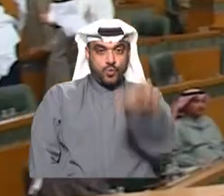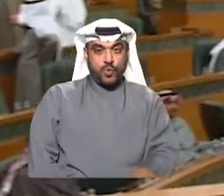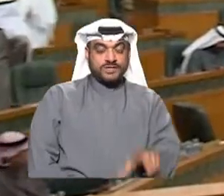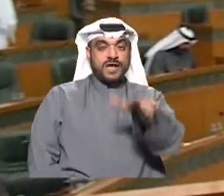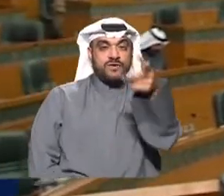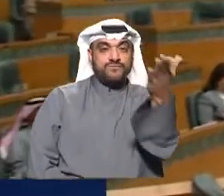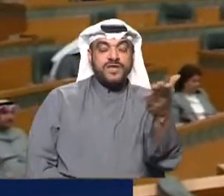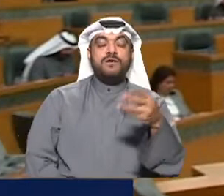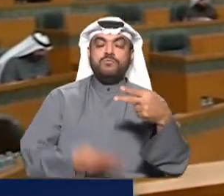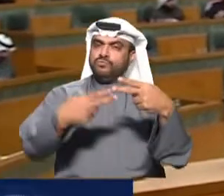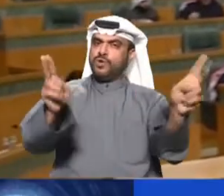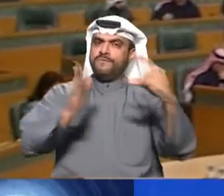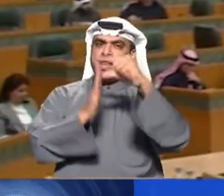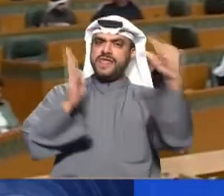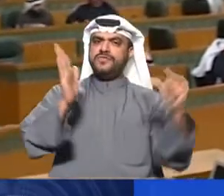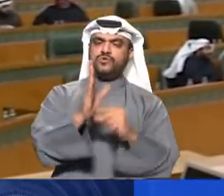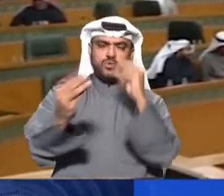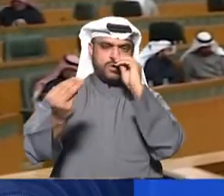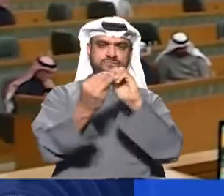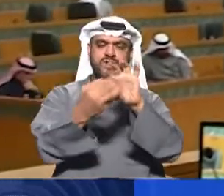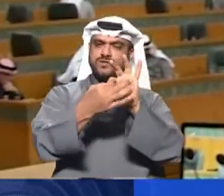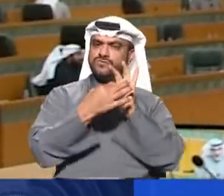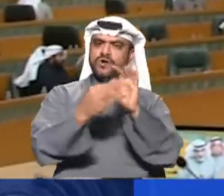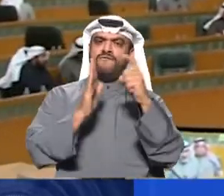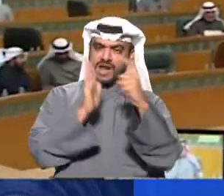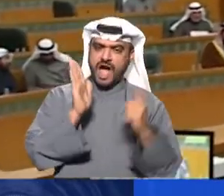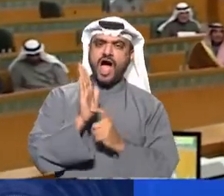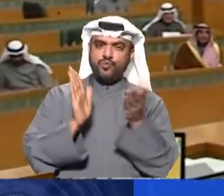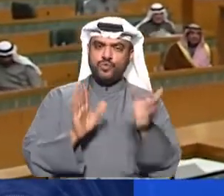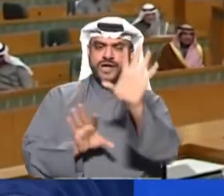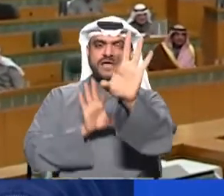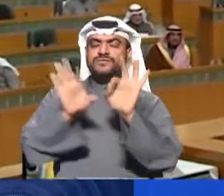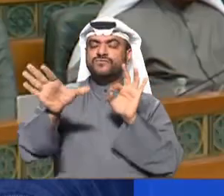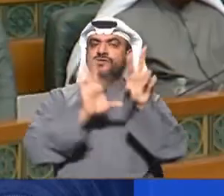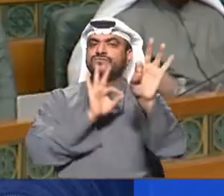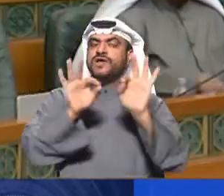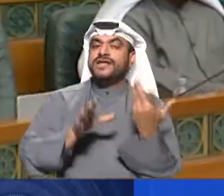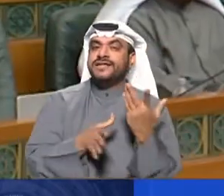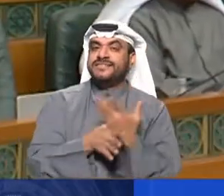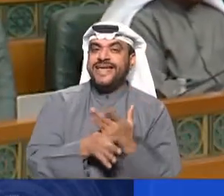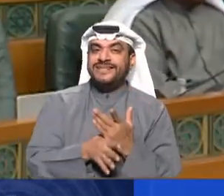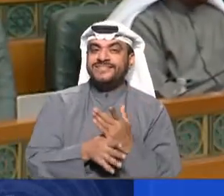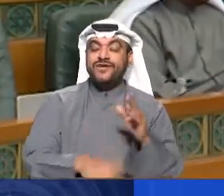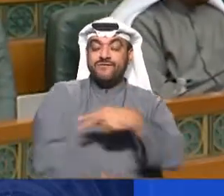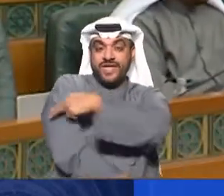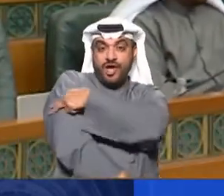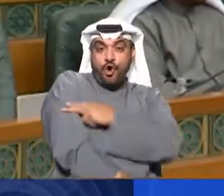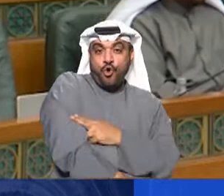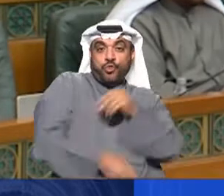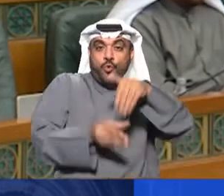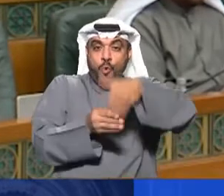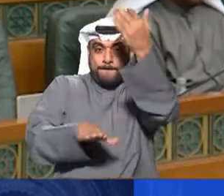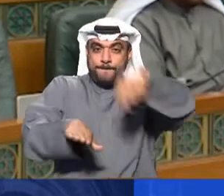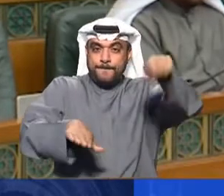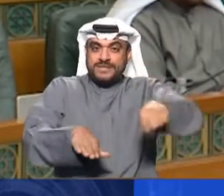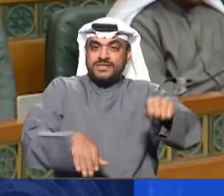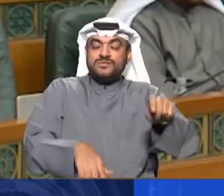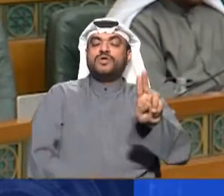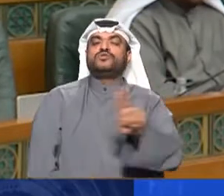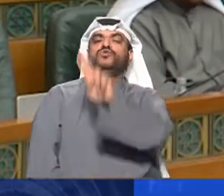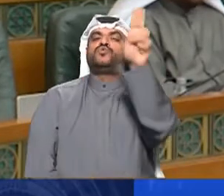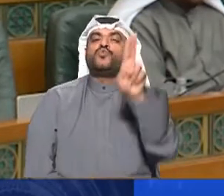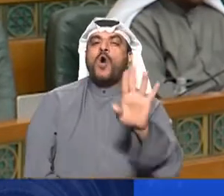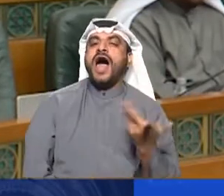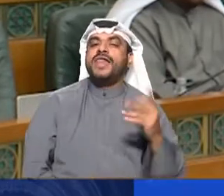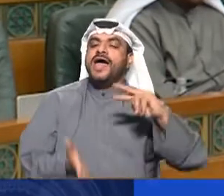مع نصوص الدستور. وأكد سمو رئيس مجلس الوزراء في مداخلة له في جلسة مجلس الأمة العادية ردا على